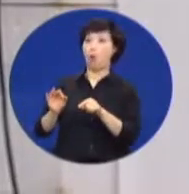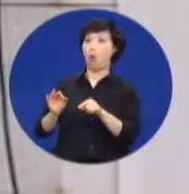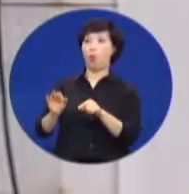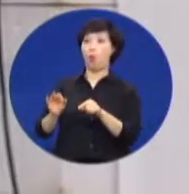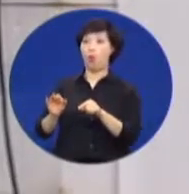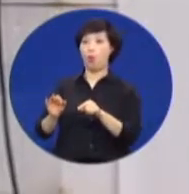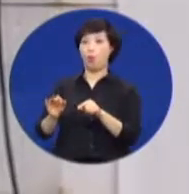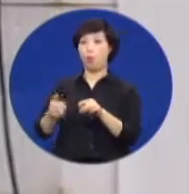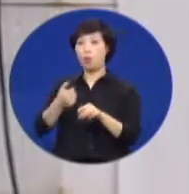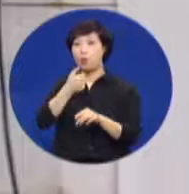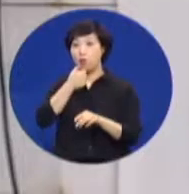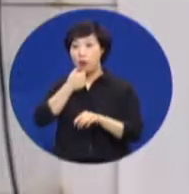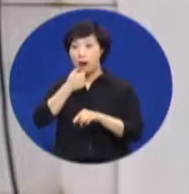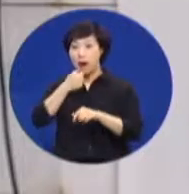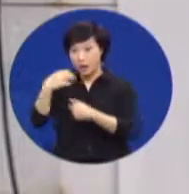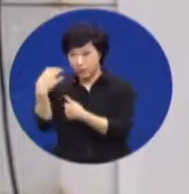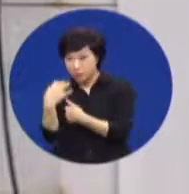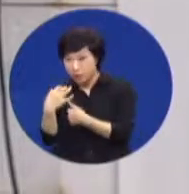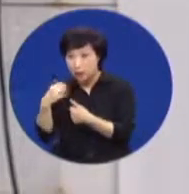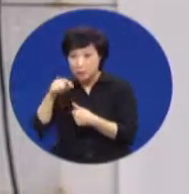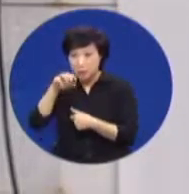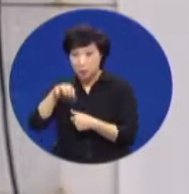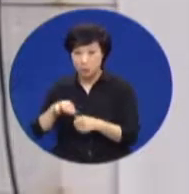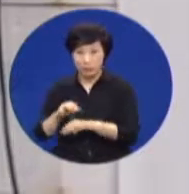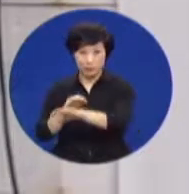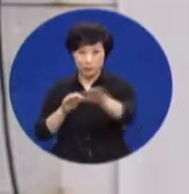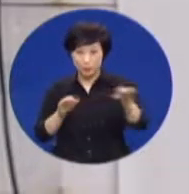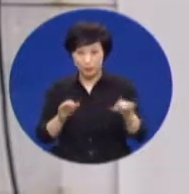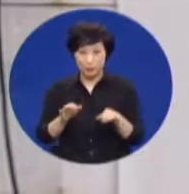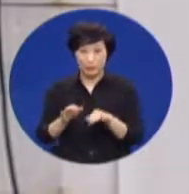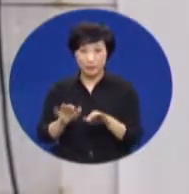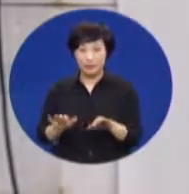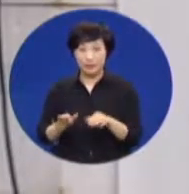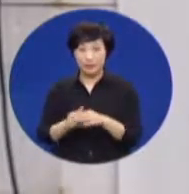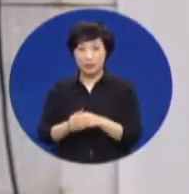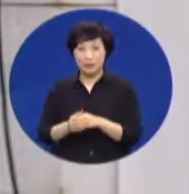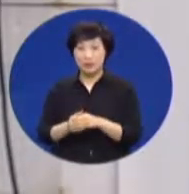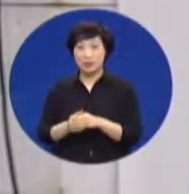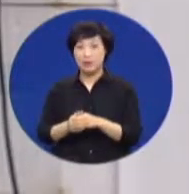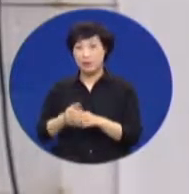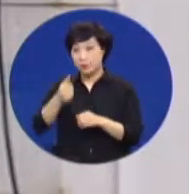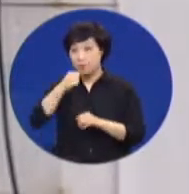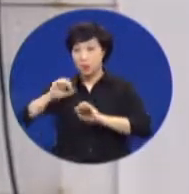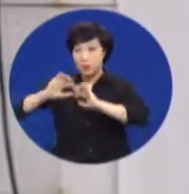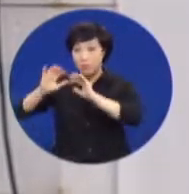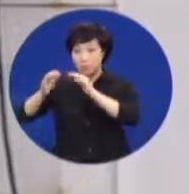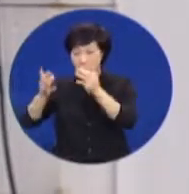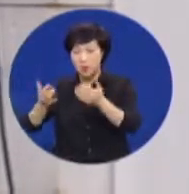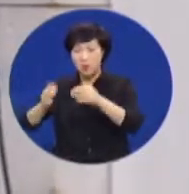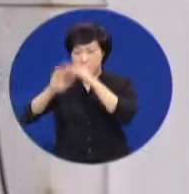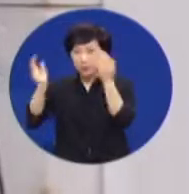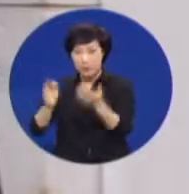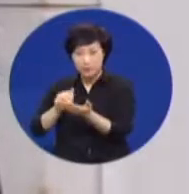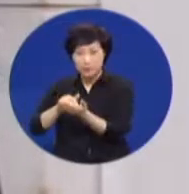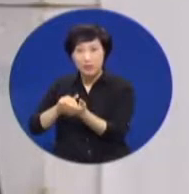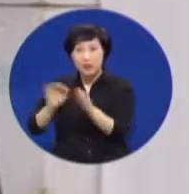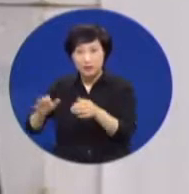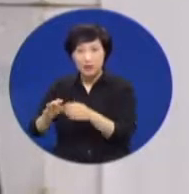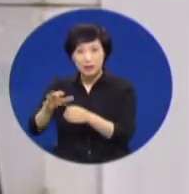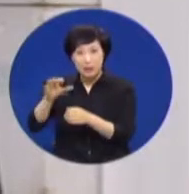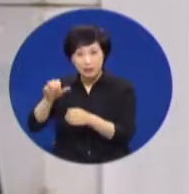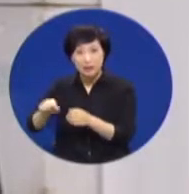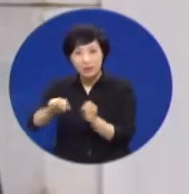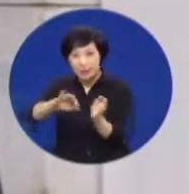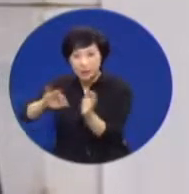로마 식민지라는 곳에서 로마의 국권을 파괴하고 이스라엘의 정권을